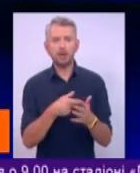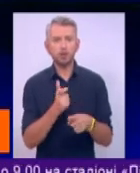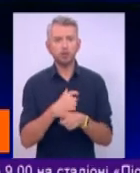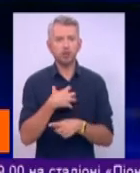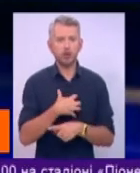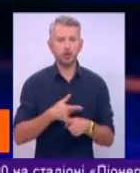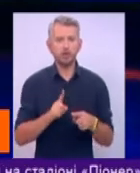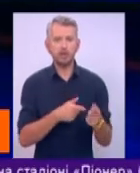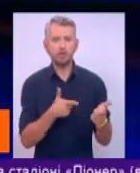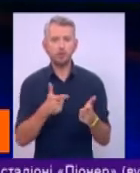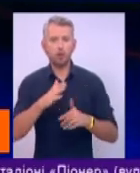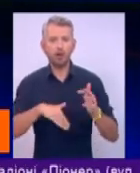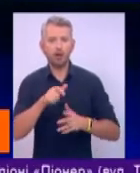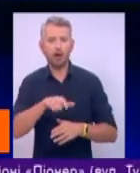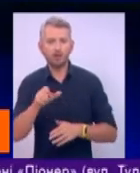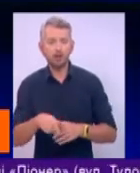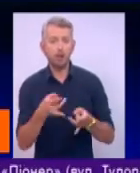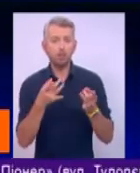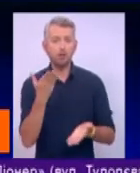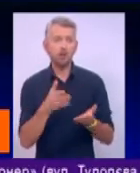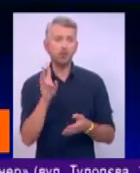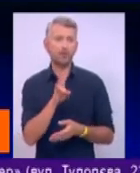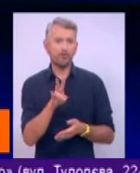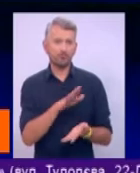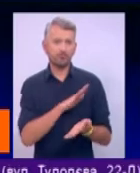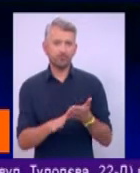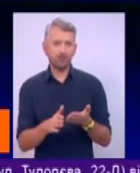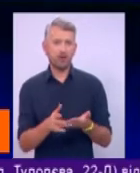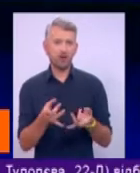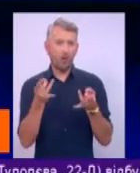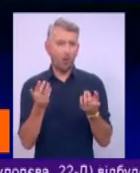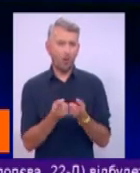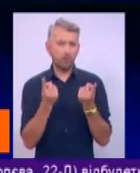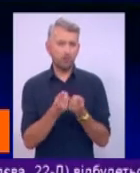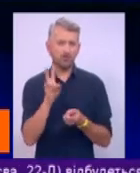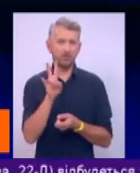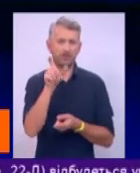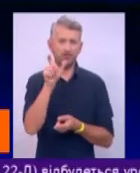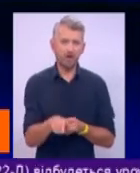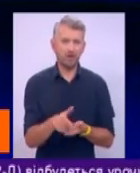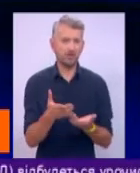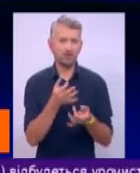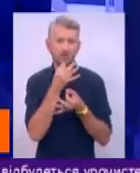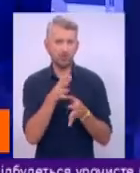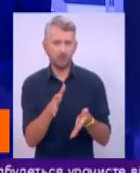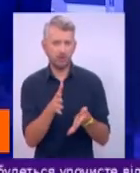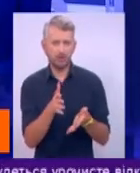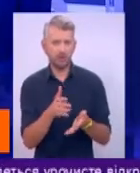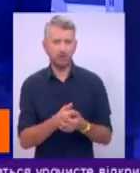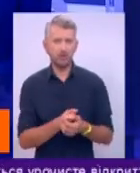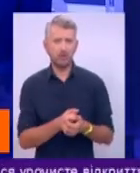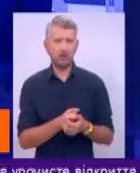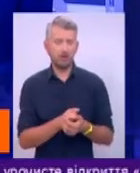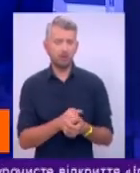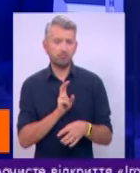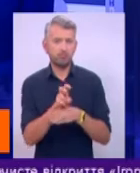це підготовка кадрів. Просто якщо священик іде, парафіяльний, там, пастор протестантської громади чи ксьонз католицької